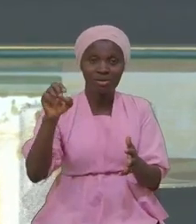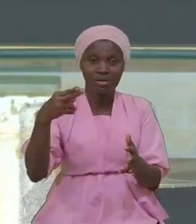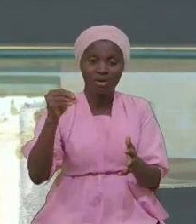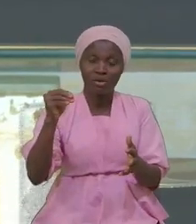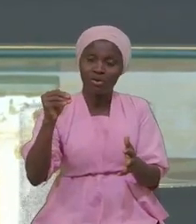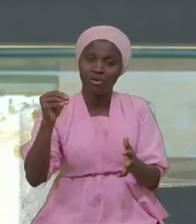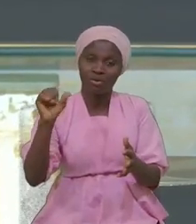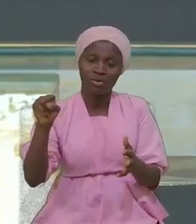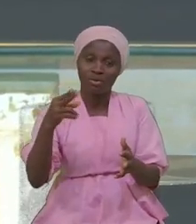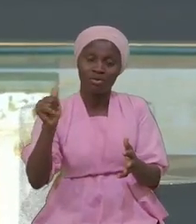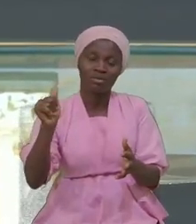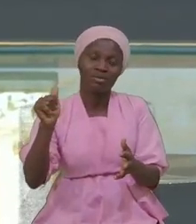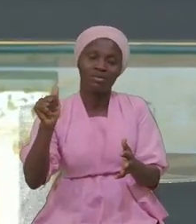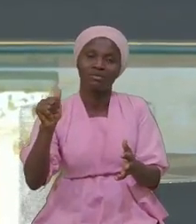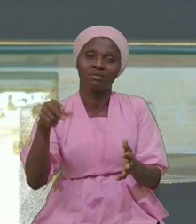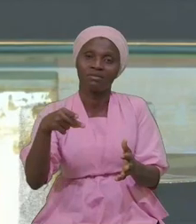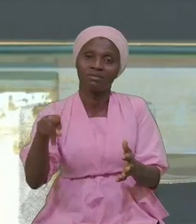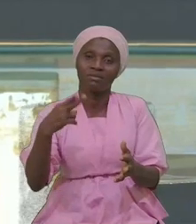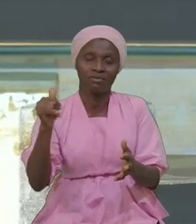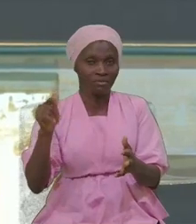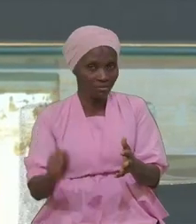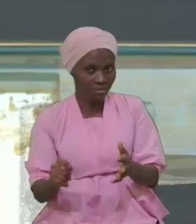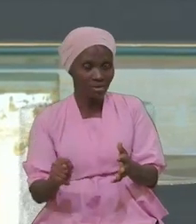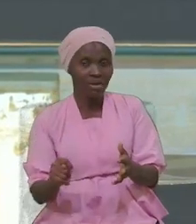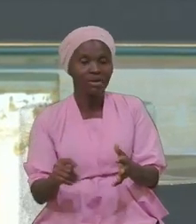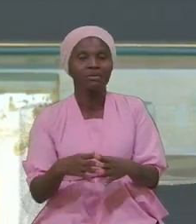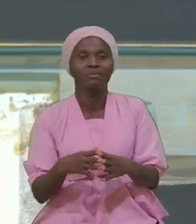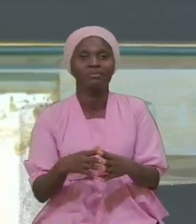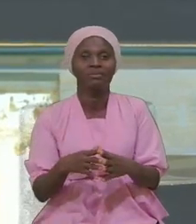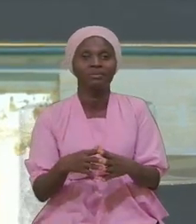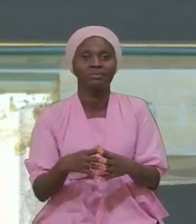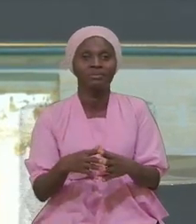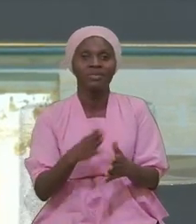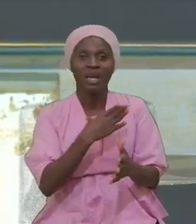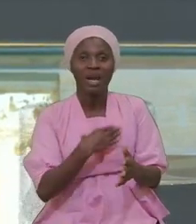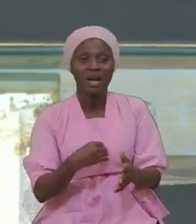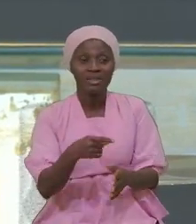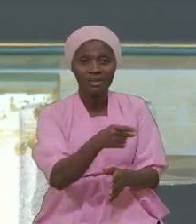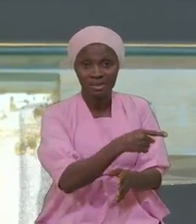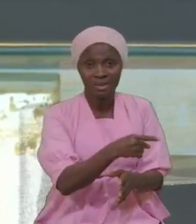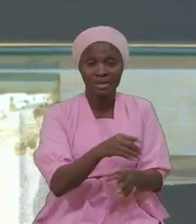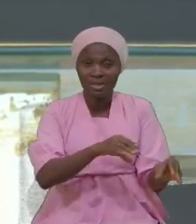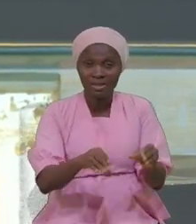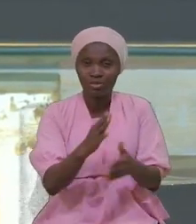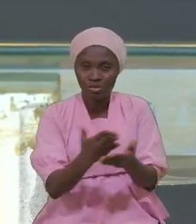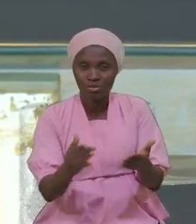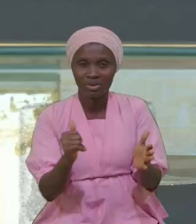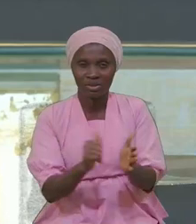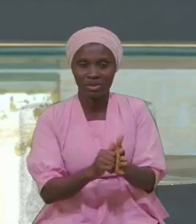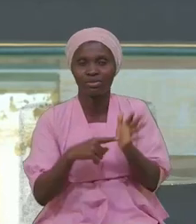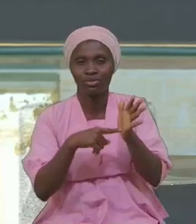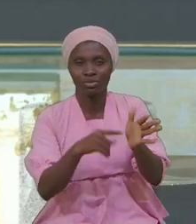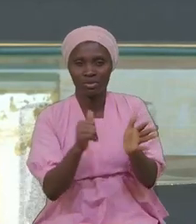Josaphat et son peuple. Comme nous avons cru parce que le Seigneur nous a donné la parole. Ils ont fait quelque chose qui a